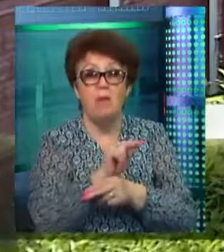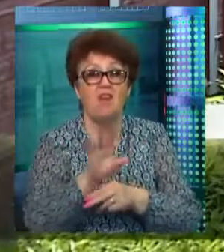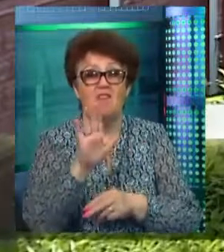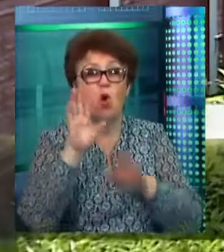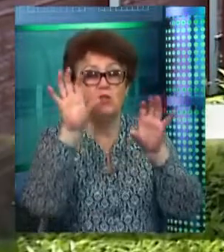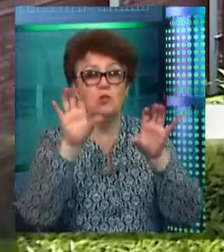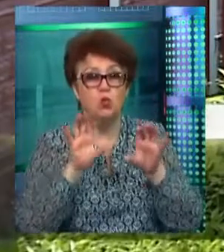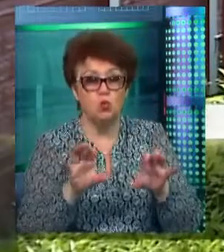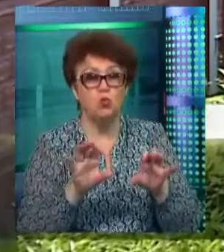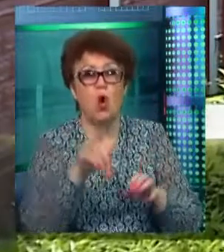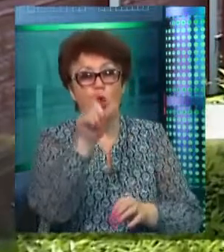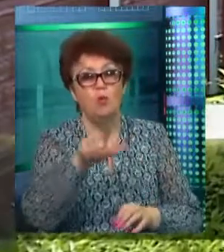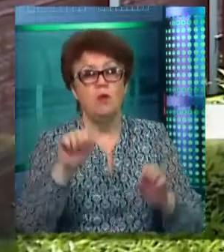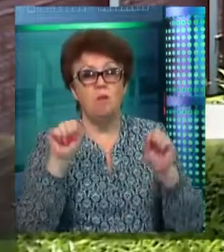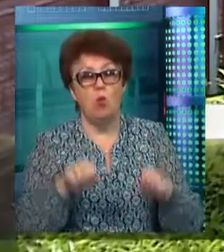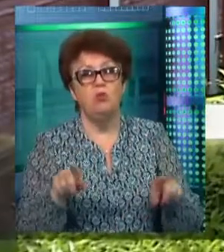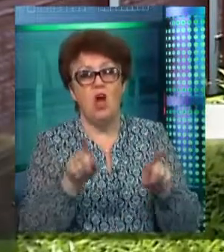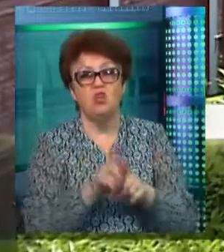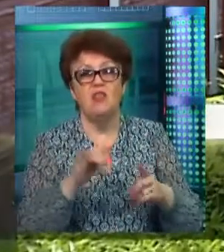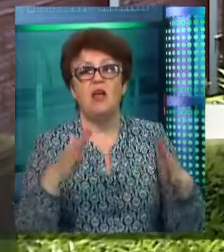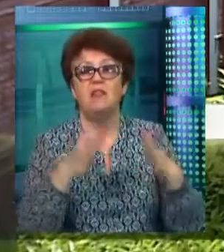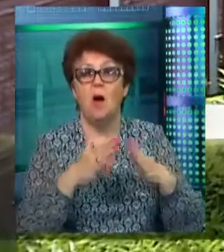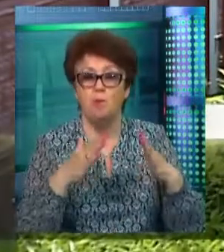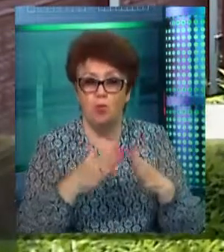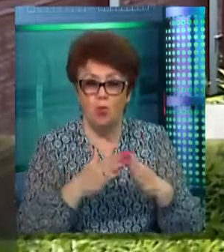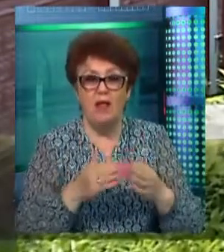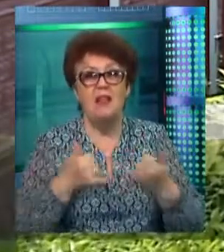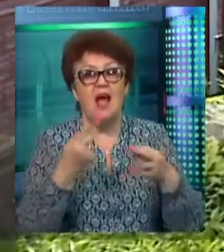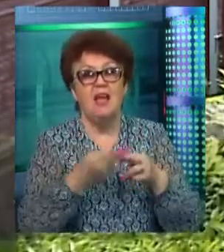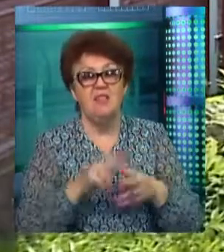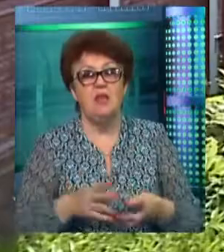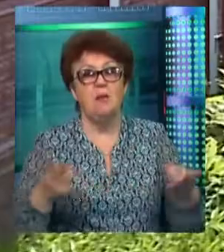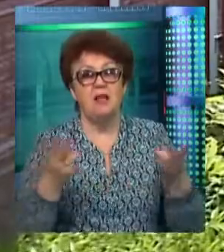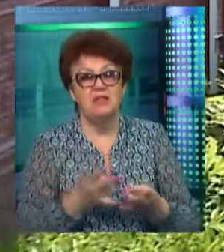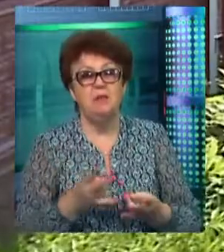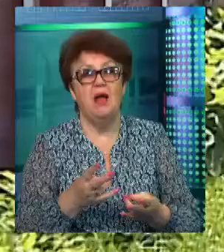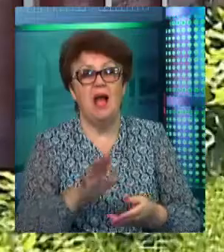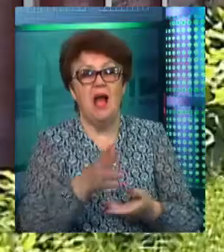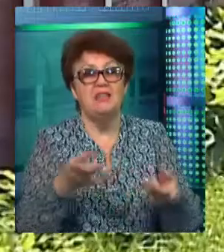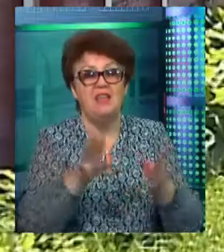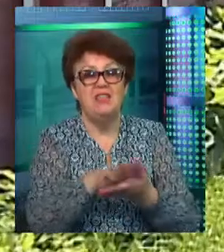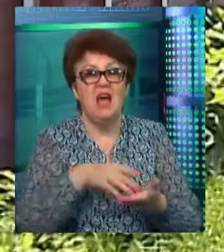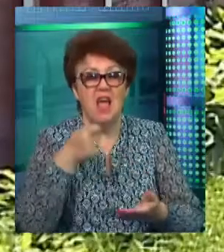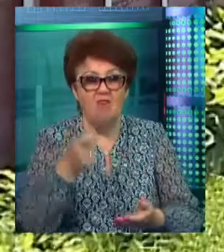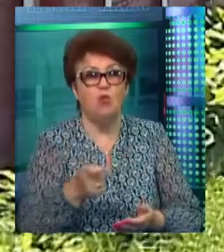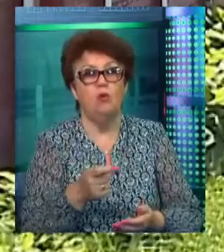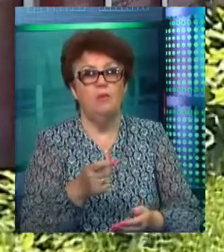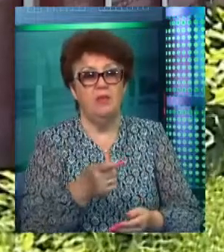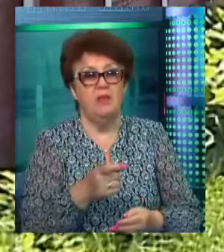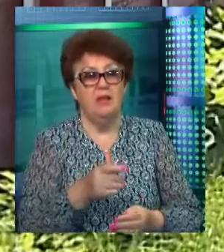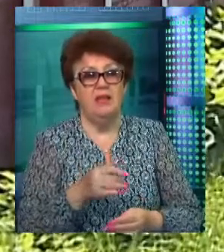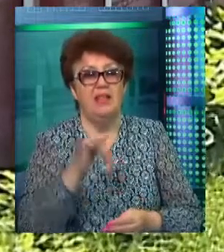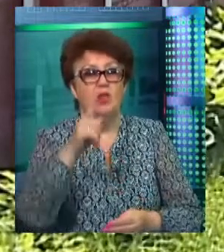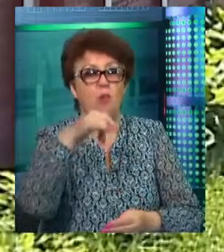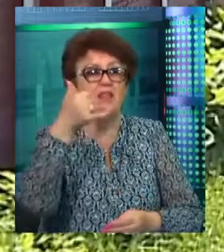конституцию люди могут также на дому для этого необходимо оставить заявку оставив координаты с номером